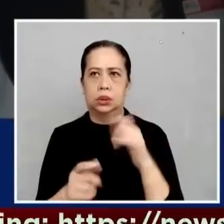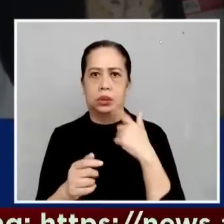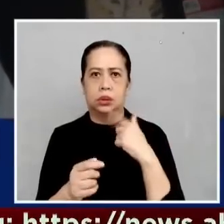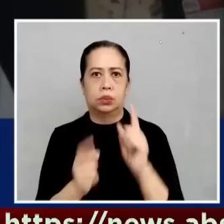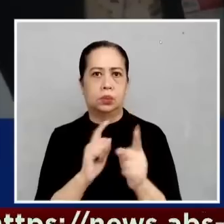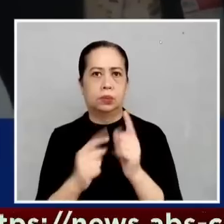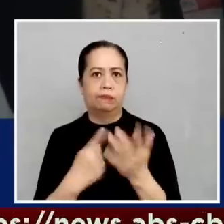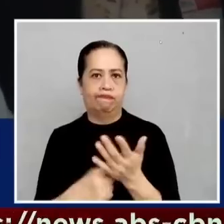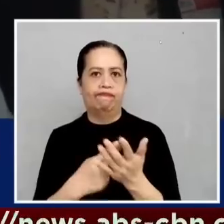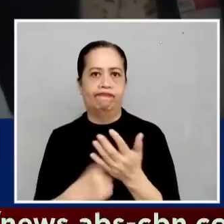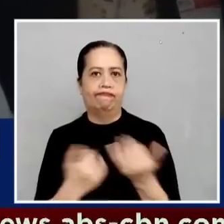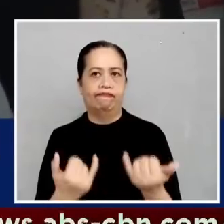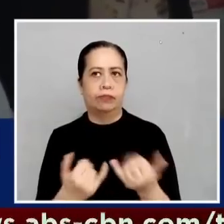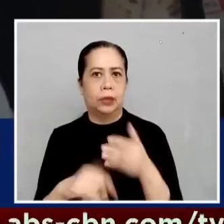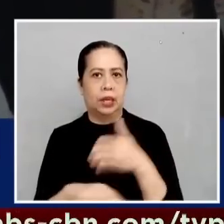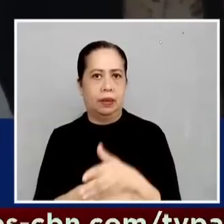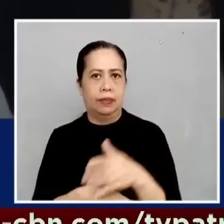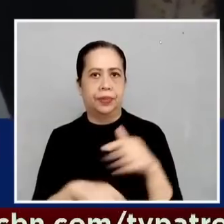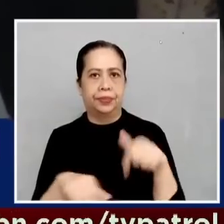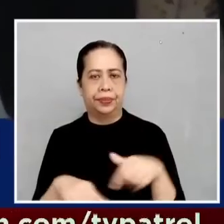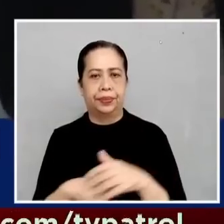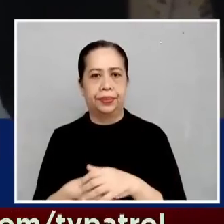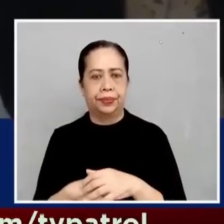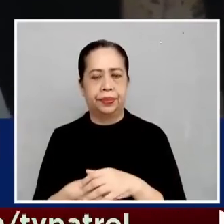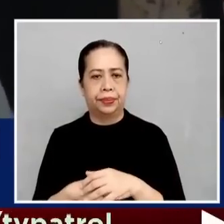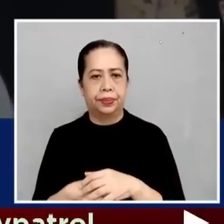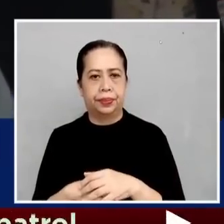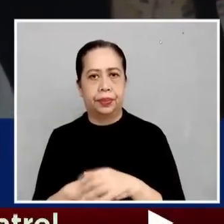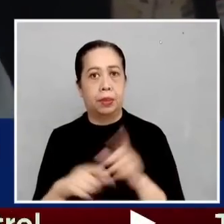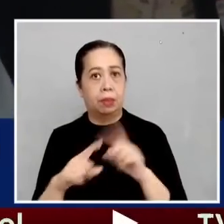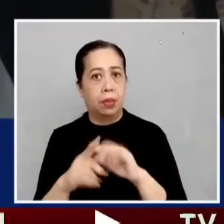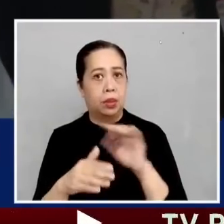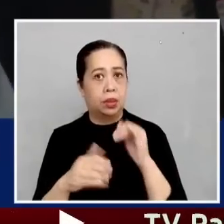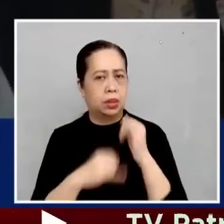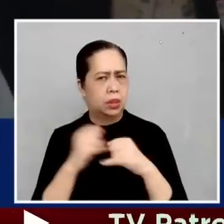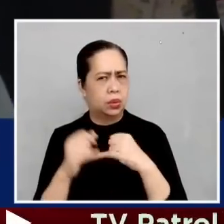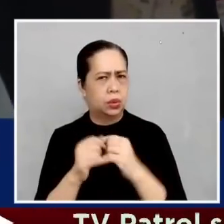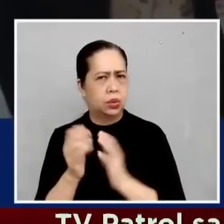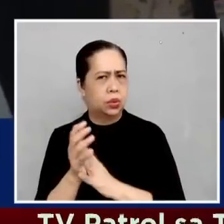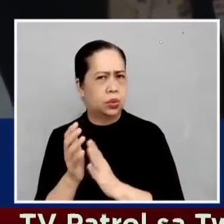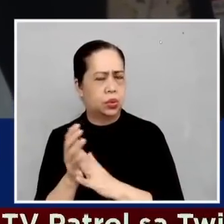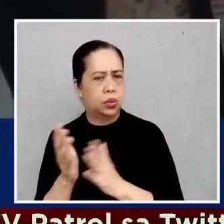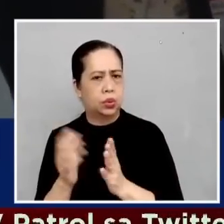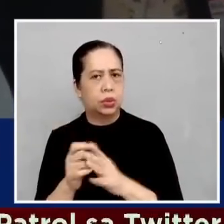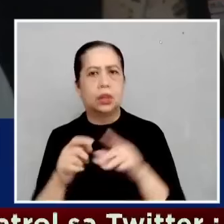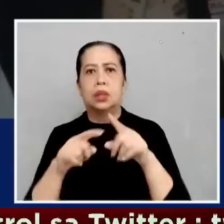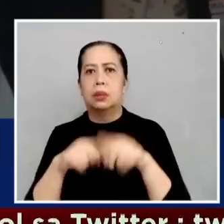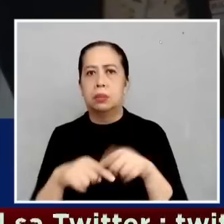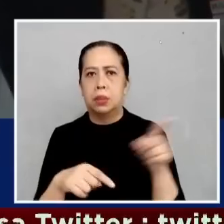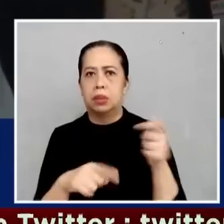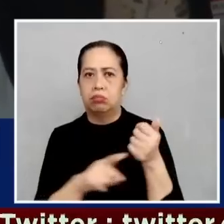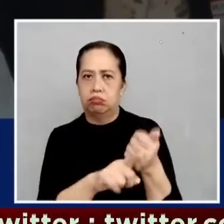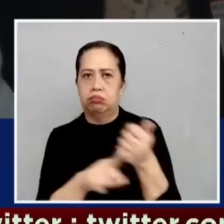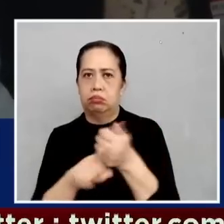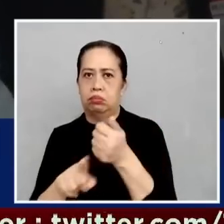po namin after this. But more on international school members? Depende po sa kanila kung preferred pa rin